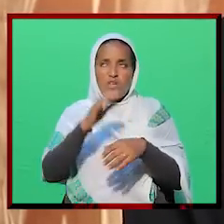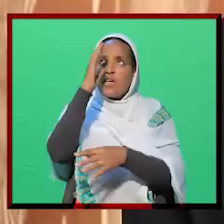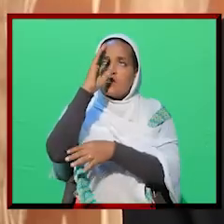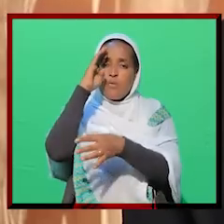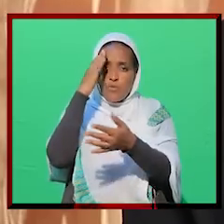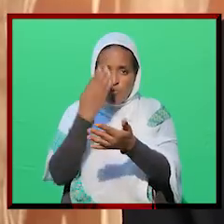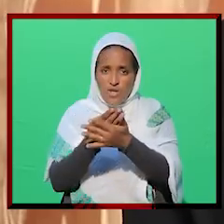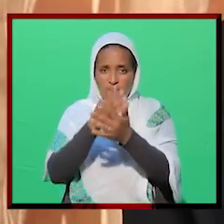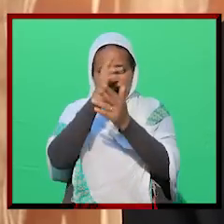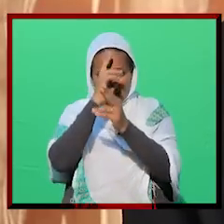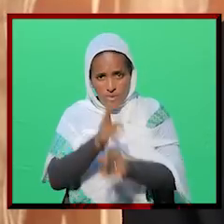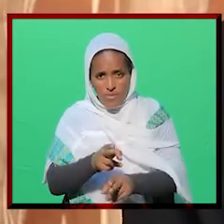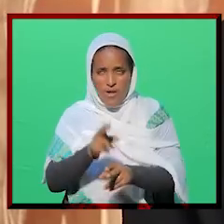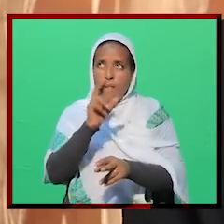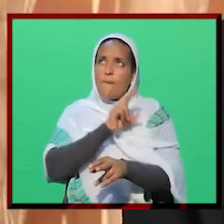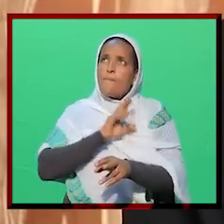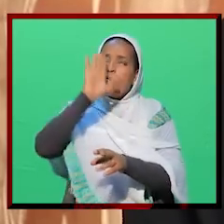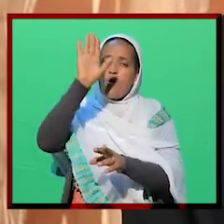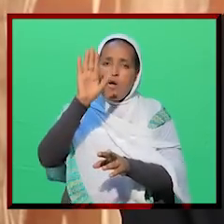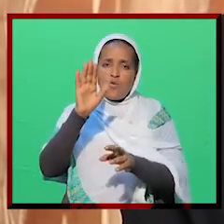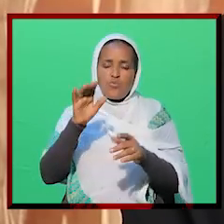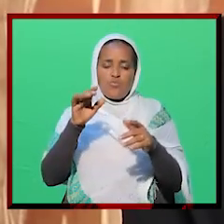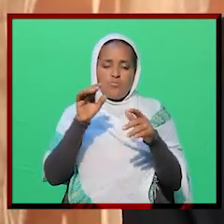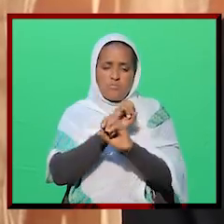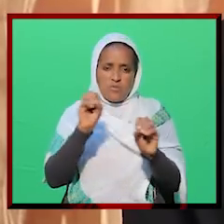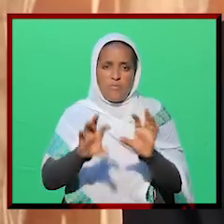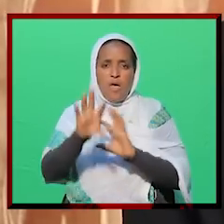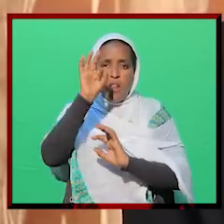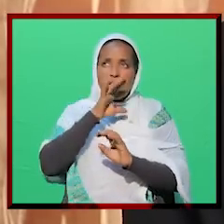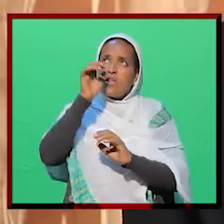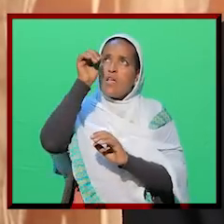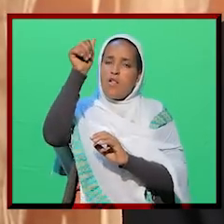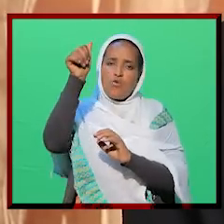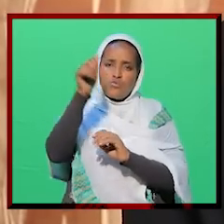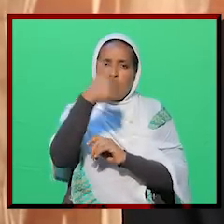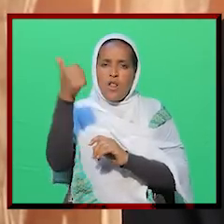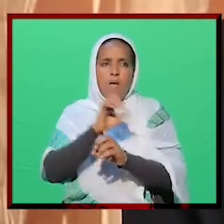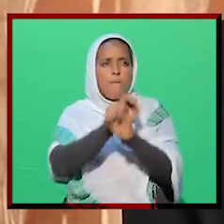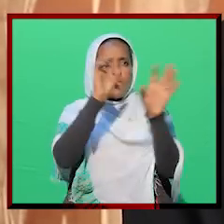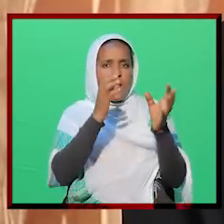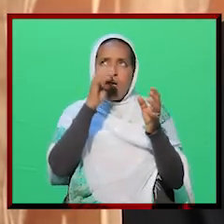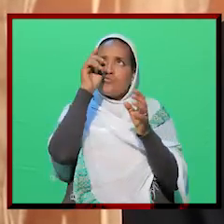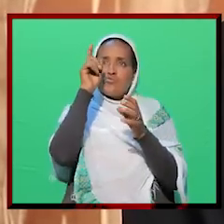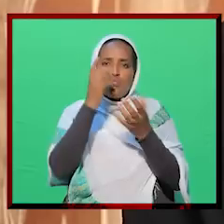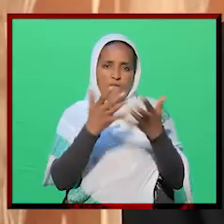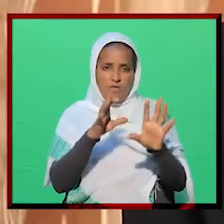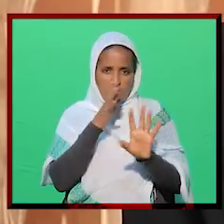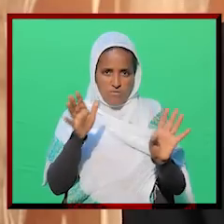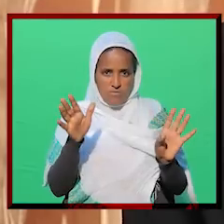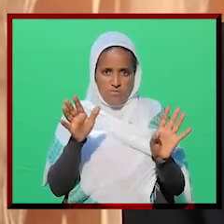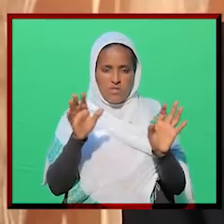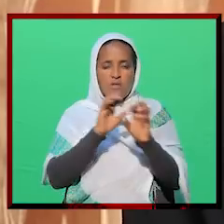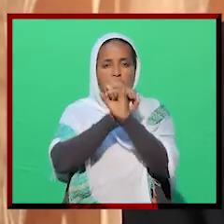ደግሞ ክብርን ከላ ይሻል ማለት ፀሐይ ብርሃንን ከላ ትሻለሽ እንደማለት ነው። ፀሐይ የራሷ ብርሃን አላት በተፈጥሮ